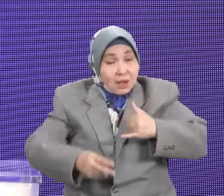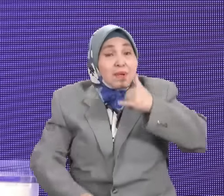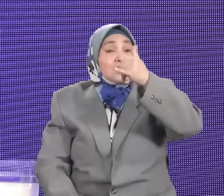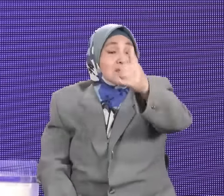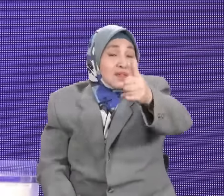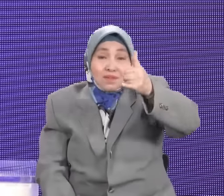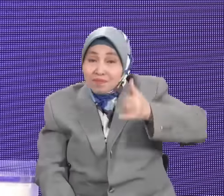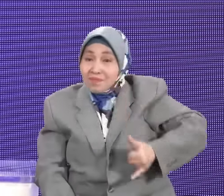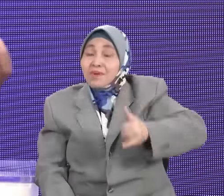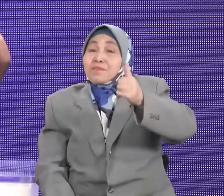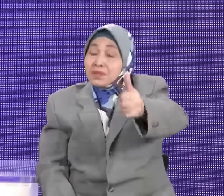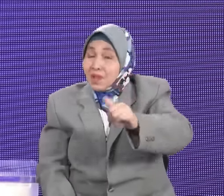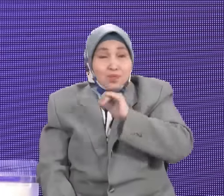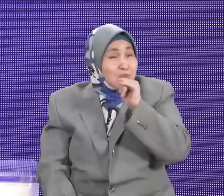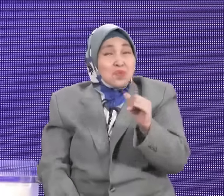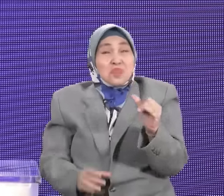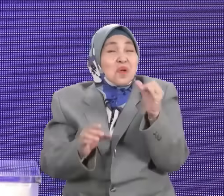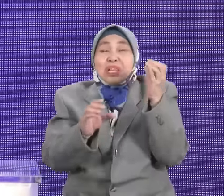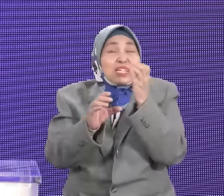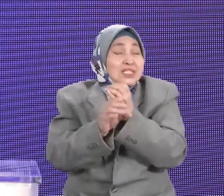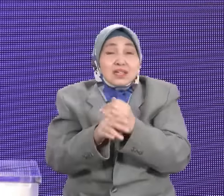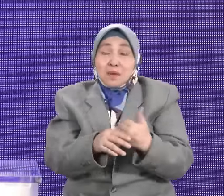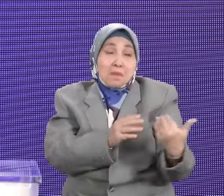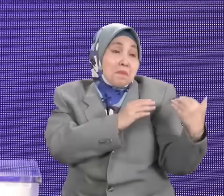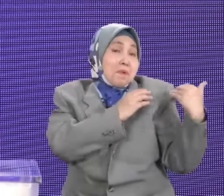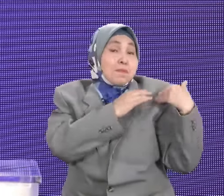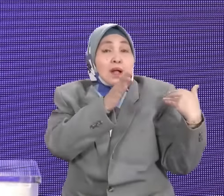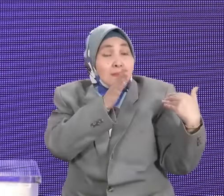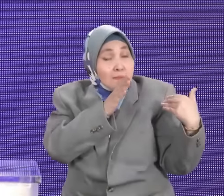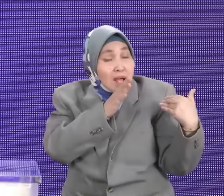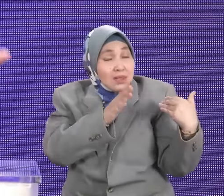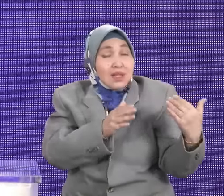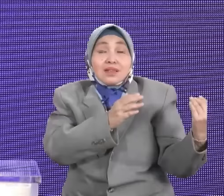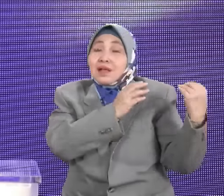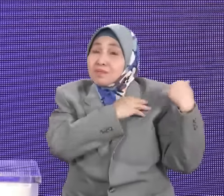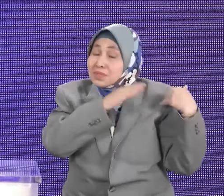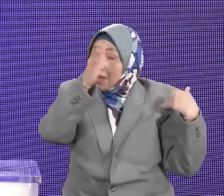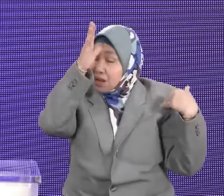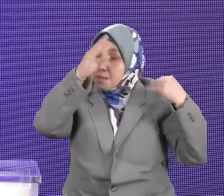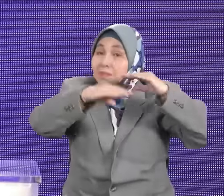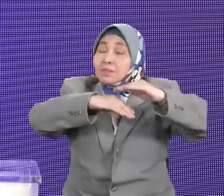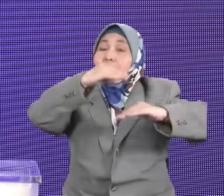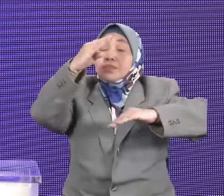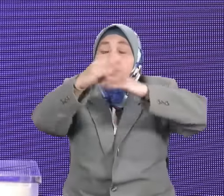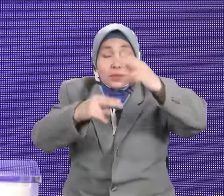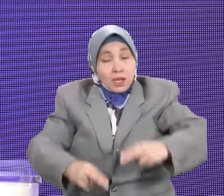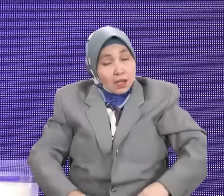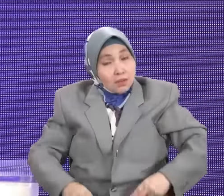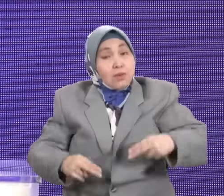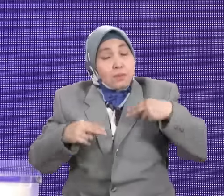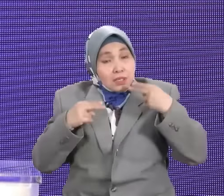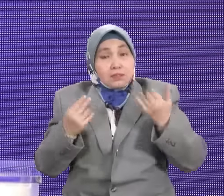jadi bukannya kecil ya tugas seorang ibu dan tugas seorang ayah dalam membina kehidupan ke surga